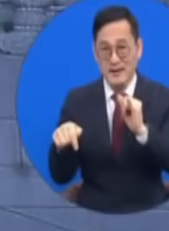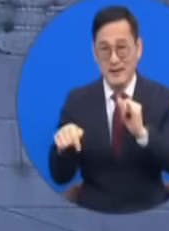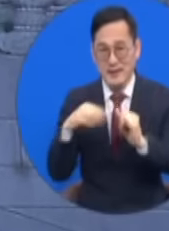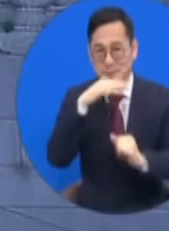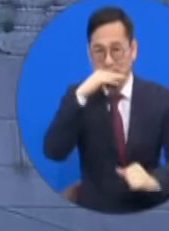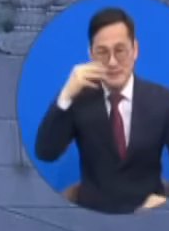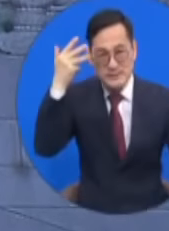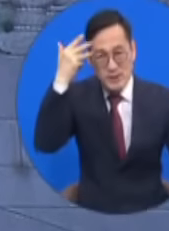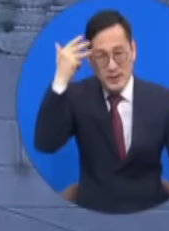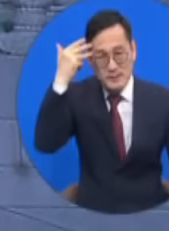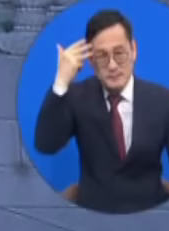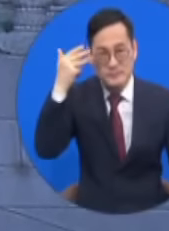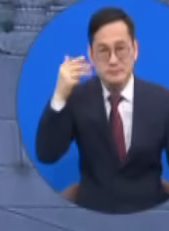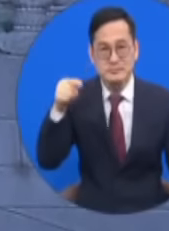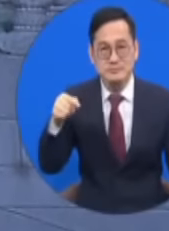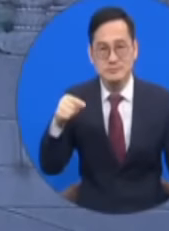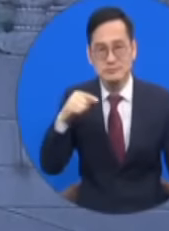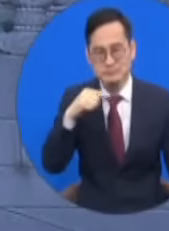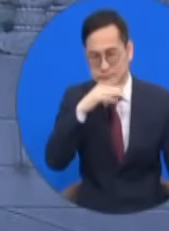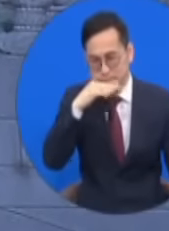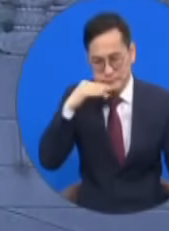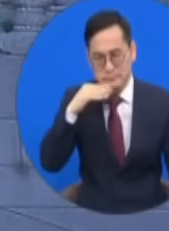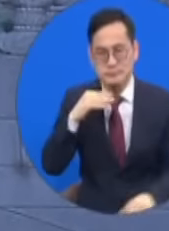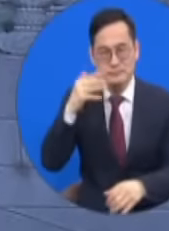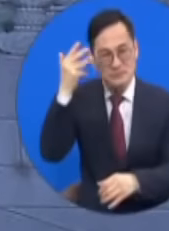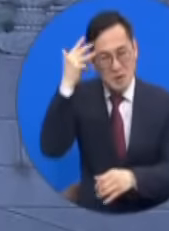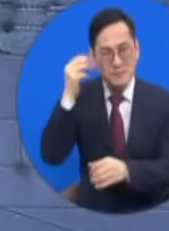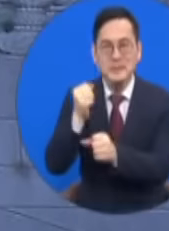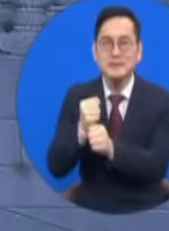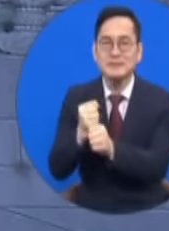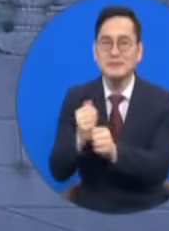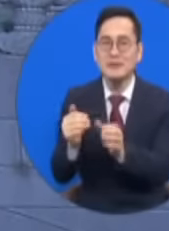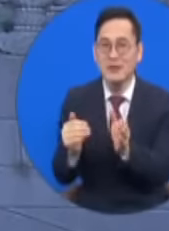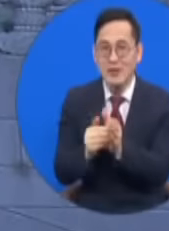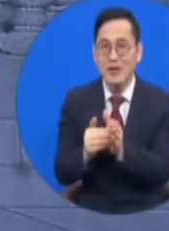철학 논쟁을 만들어낸 인물. 그리고